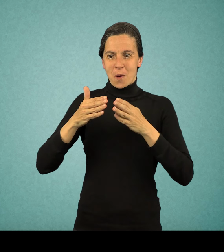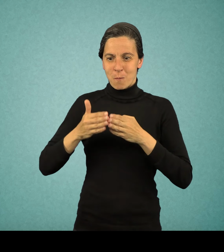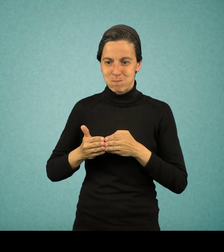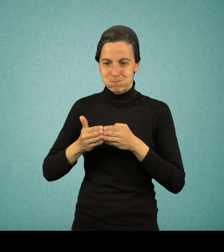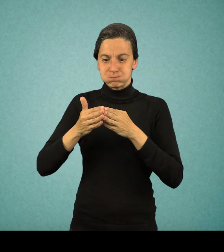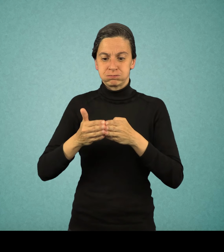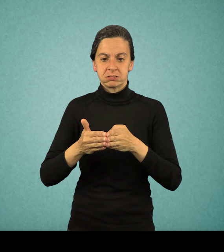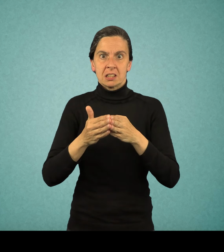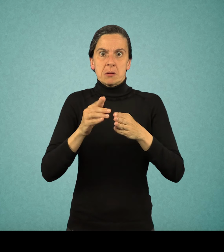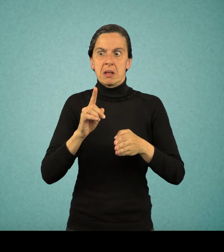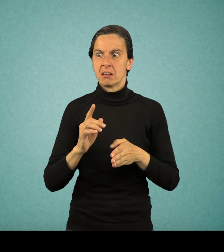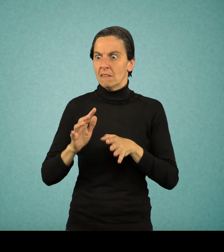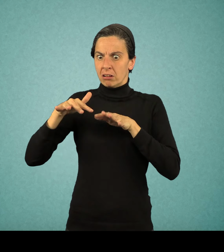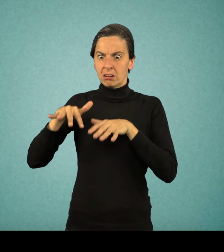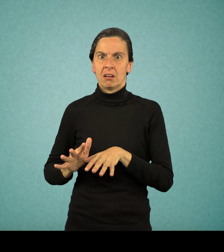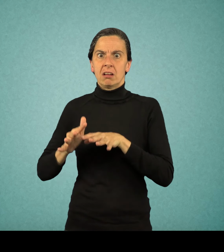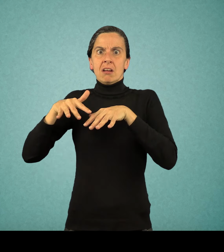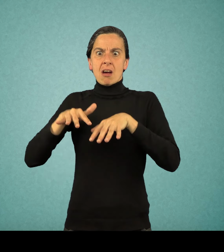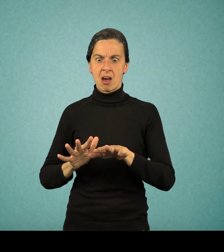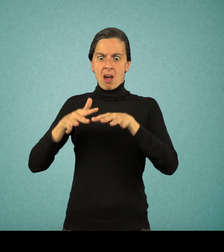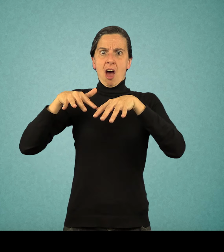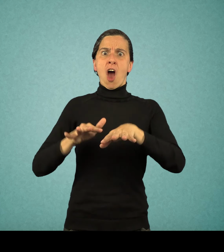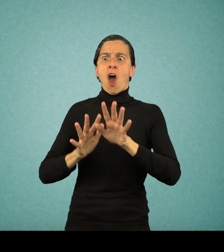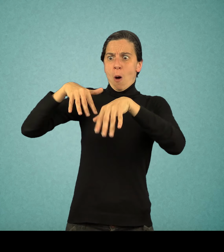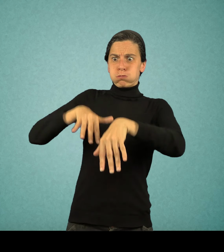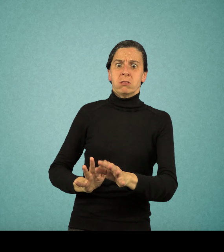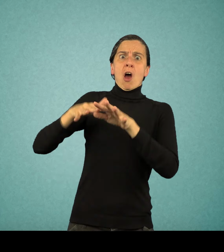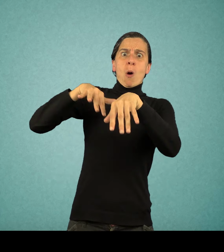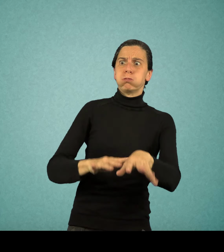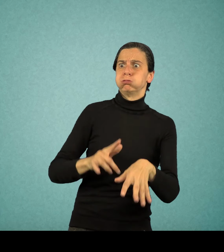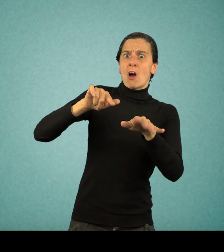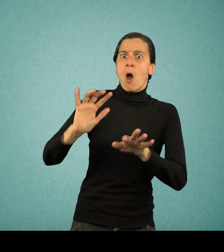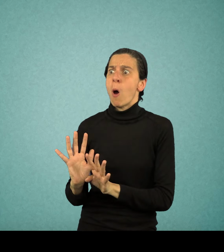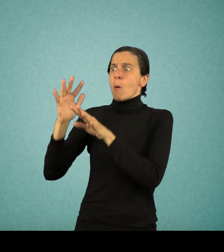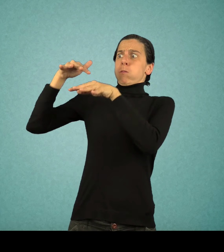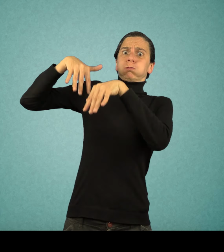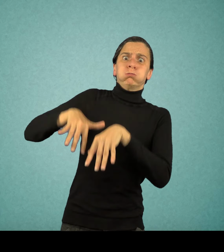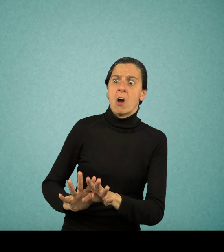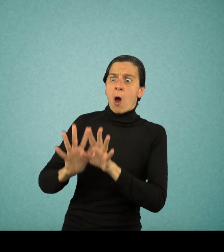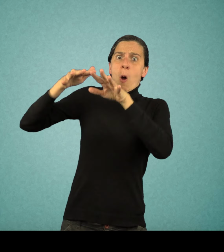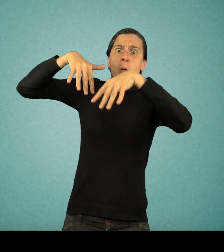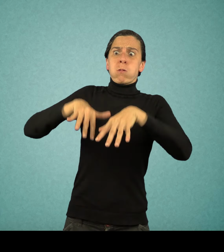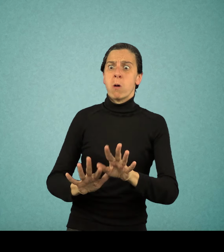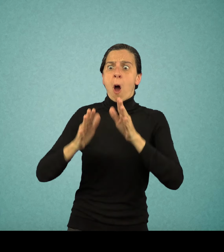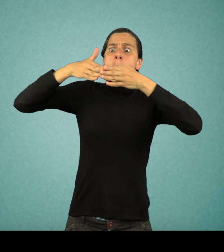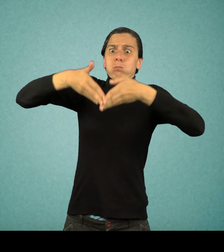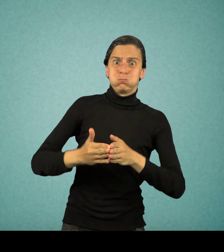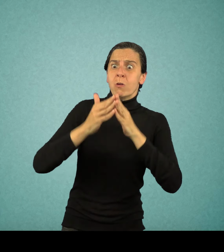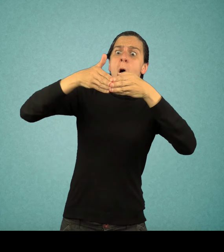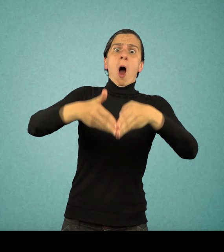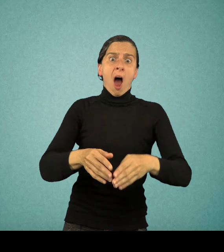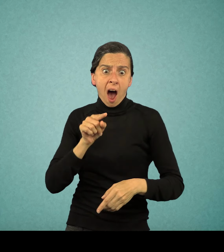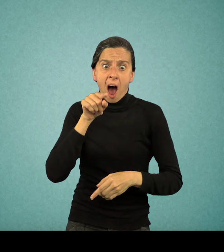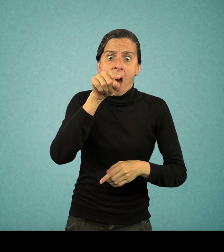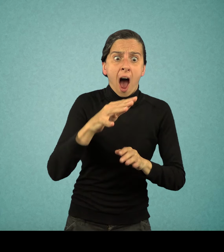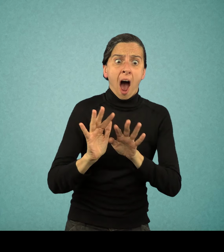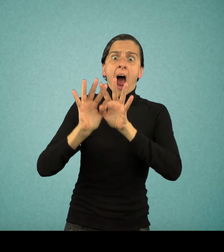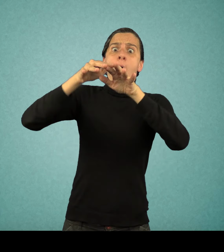Sauf que le courant de l'eau accélère. La rivière s'emballe. Et les vagues qui se forment font tanguer le radeau. Là-bas,